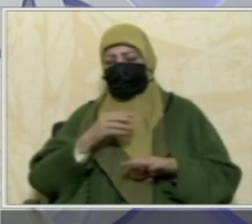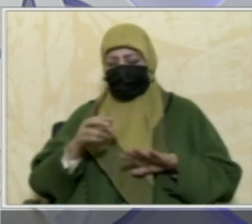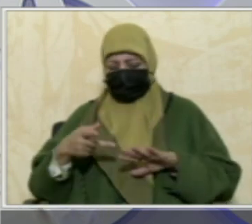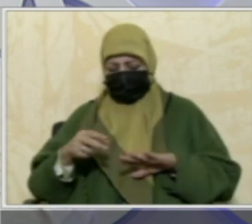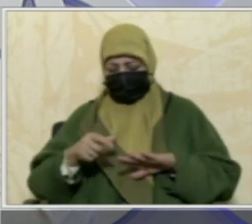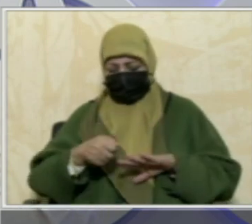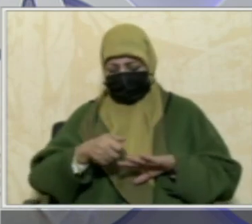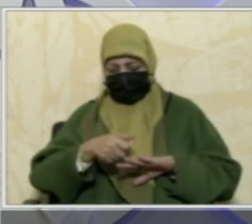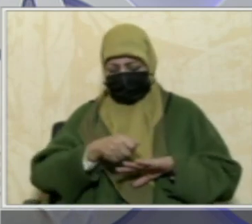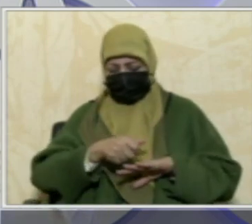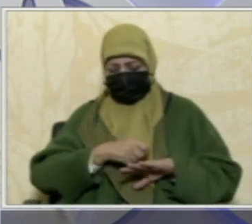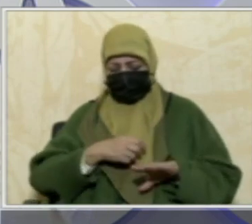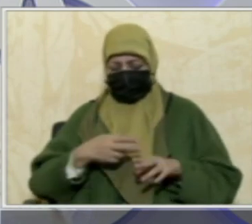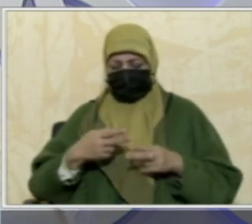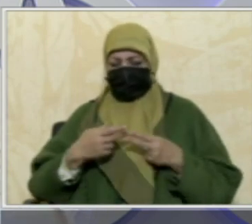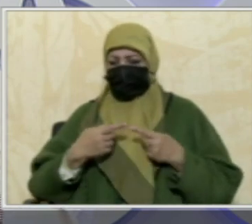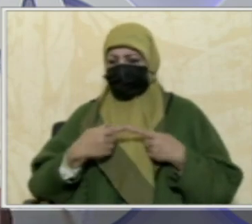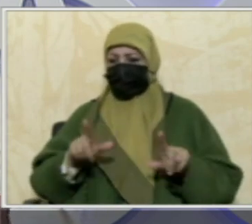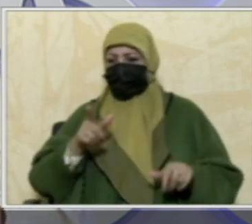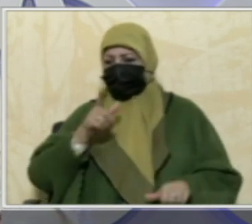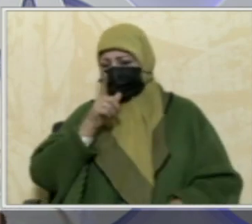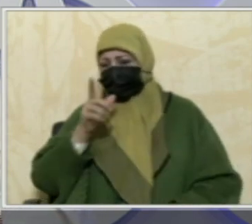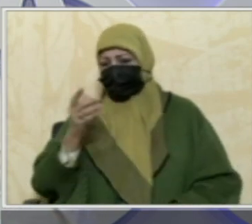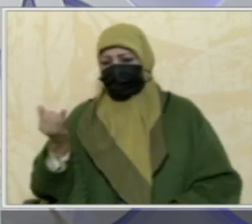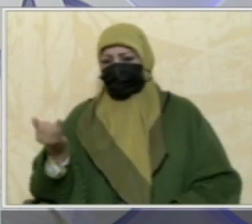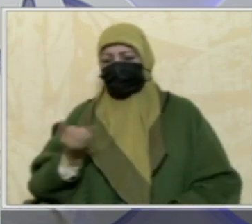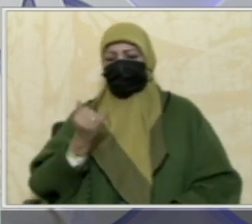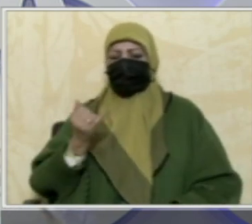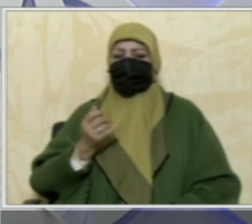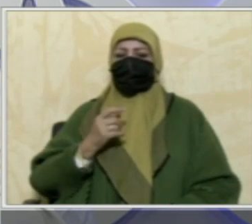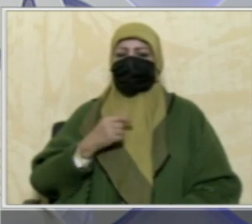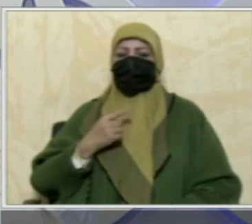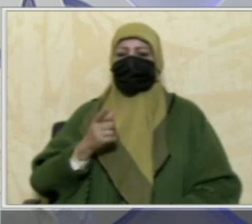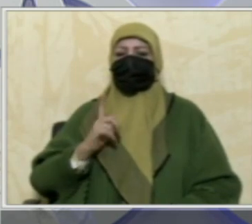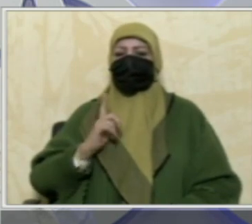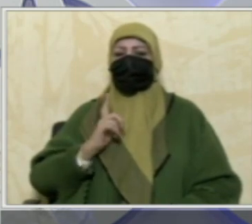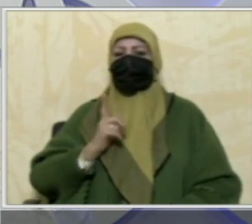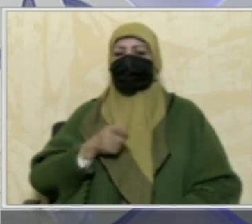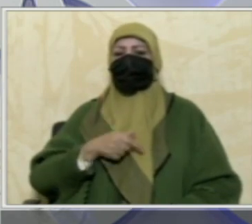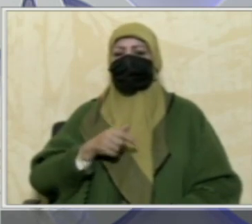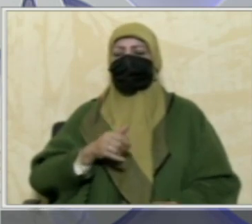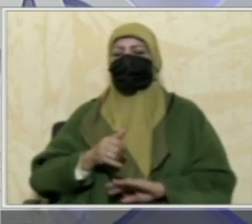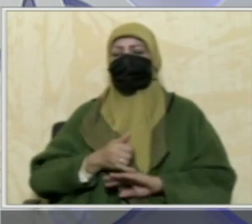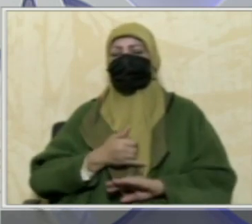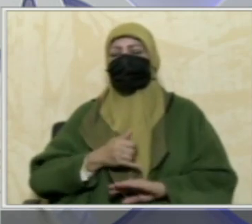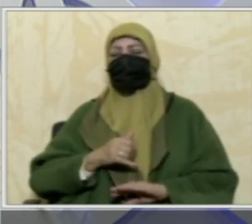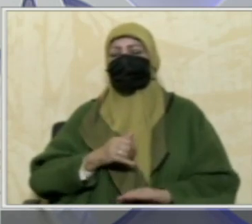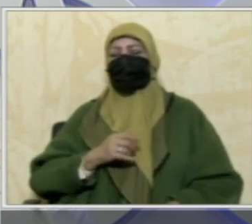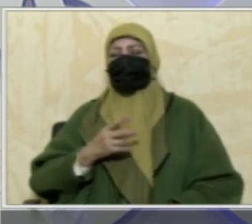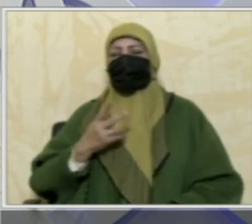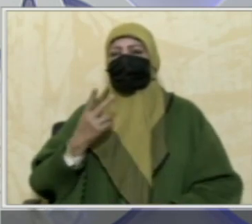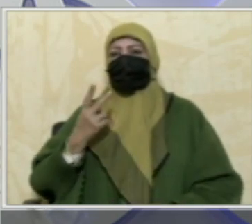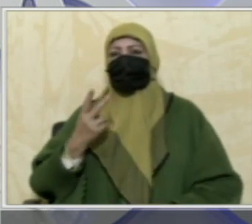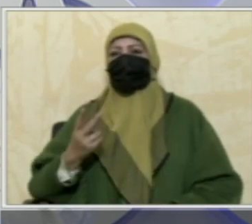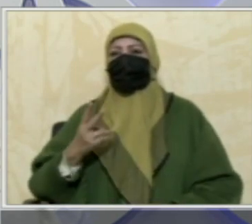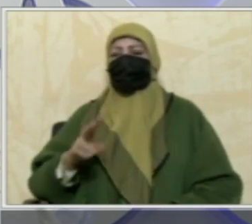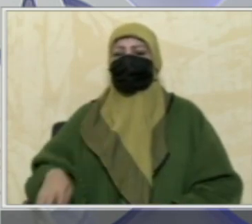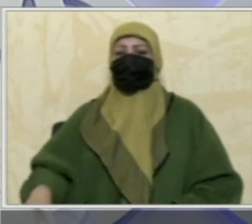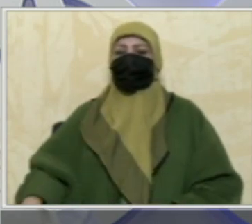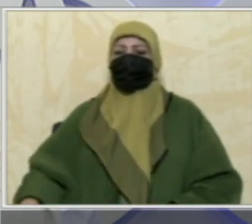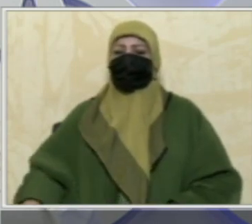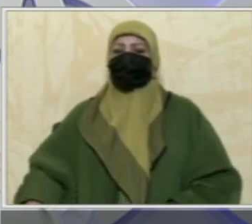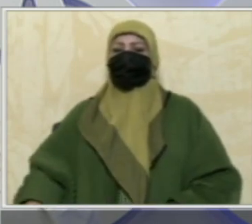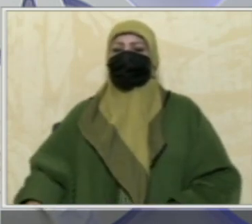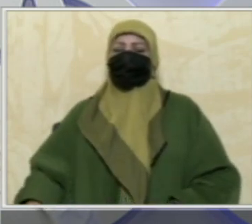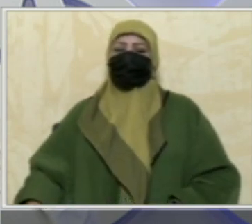المساله للاسف نحن بين مذهبين يعني يعني متشد مذهبين خالف